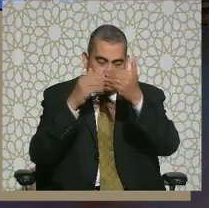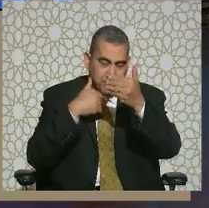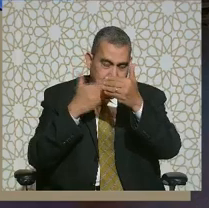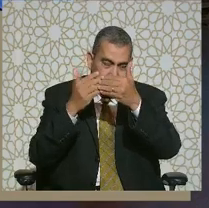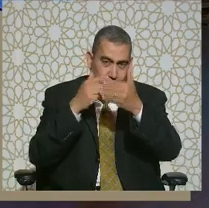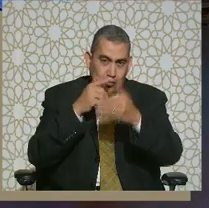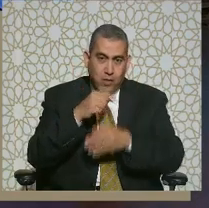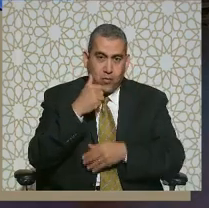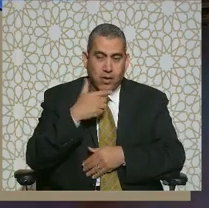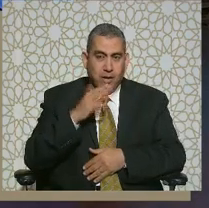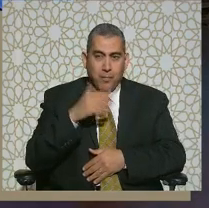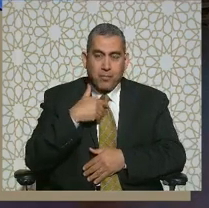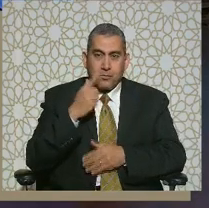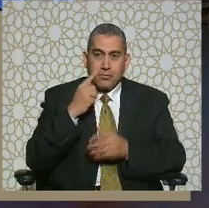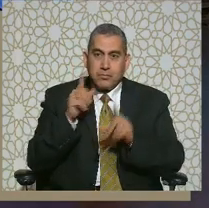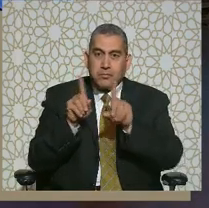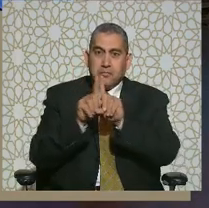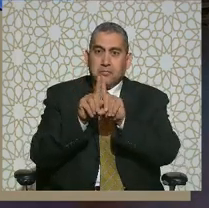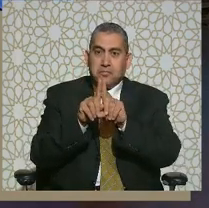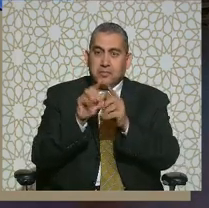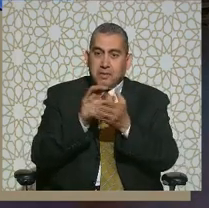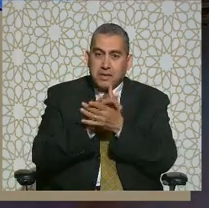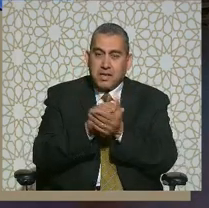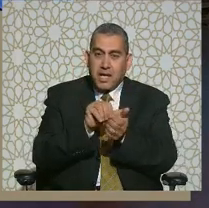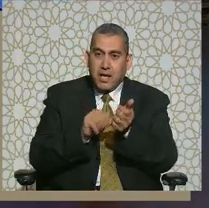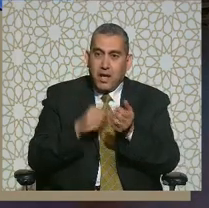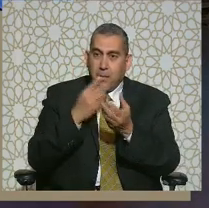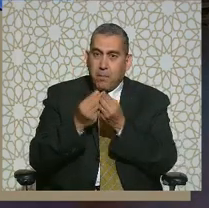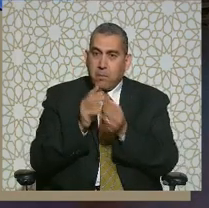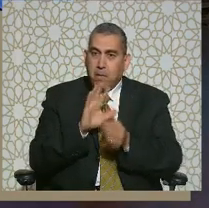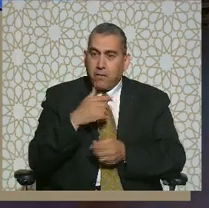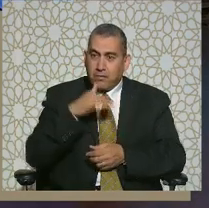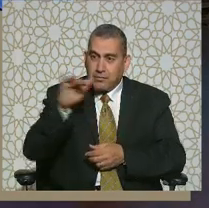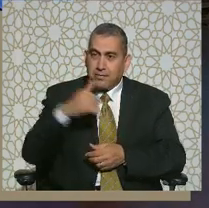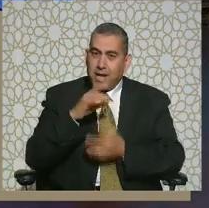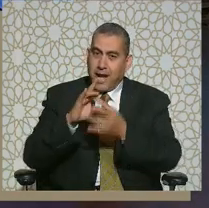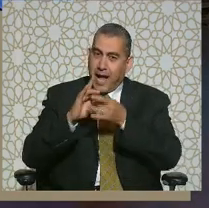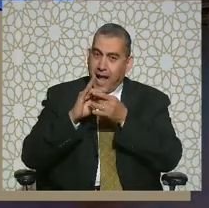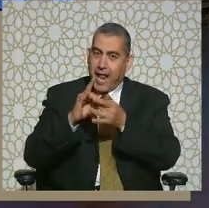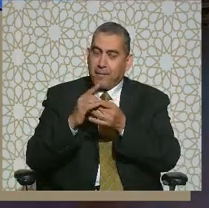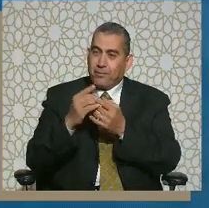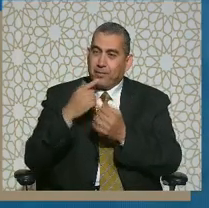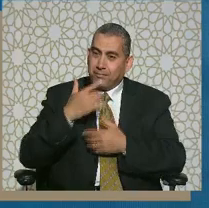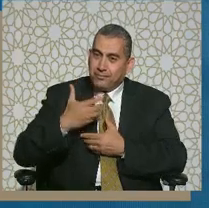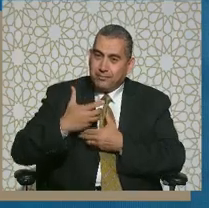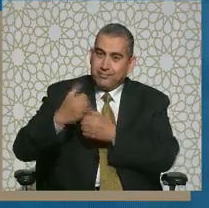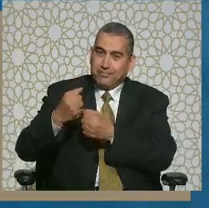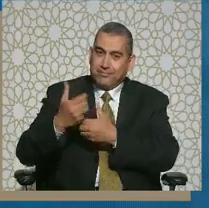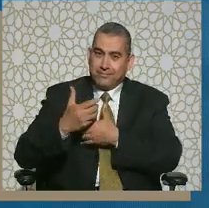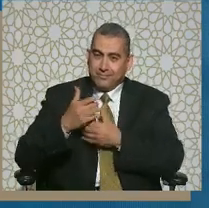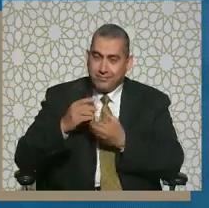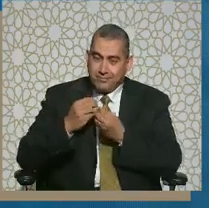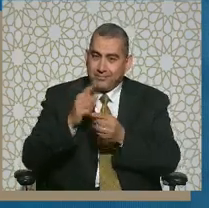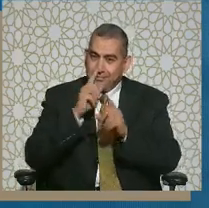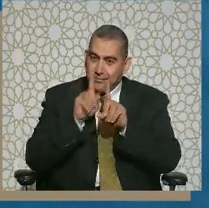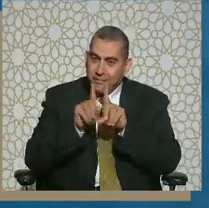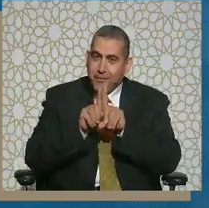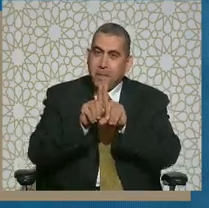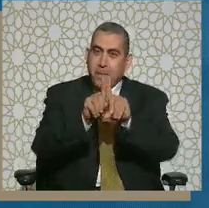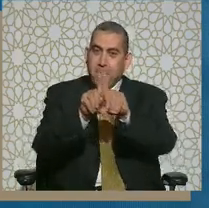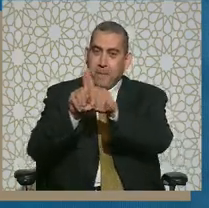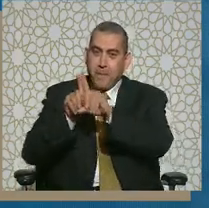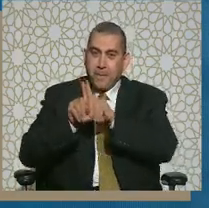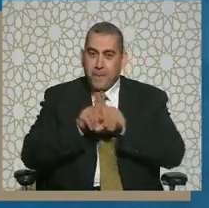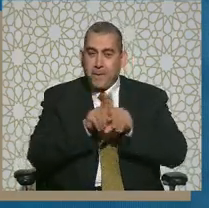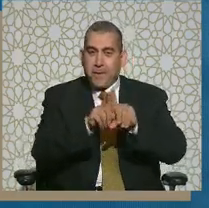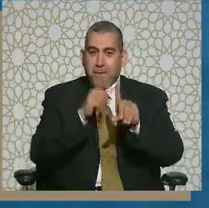نفسنا من ان احنا نحس بنعمه ان يجي حد يكلمنا وياخد بحسنا ونحس بالانس معاه ونحس ان